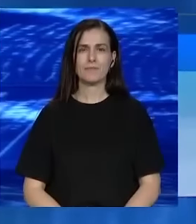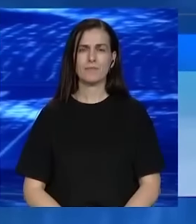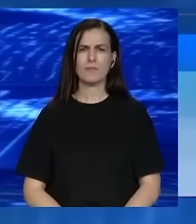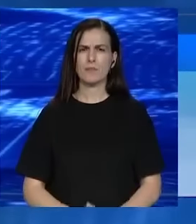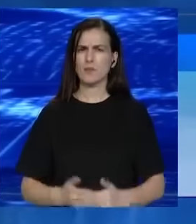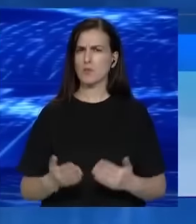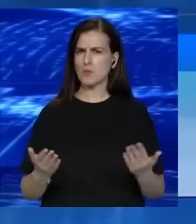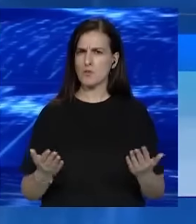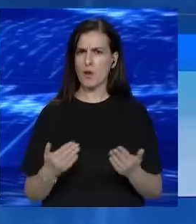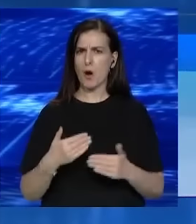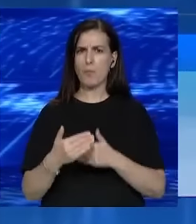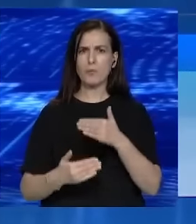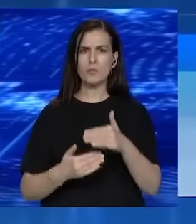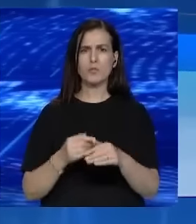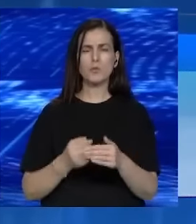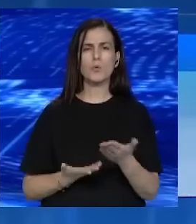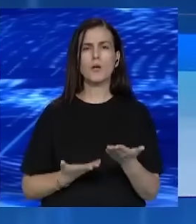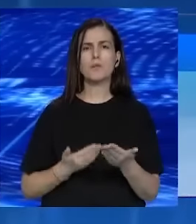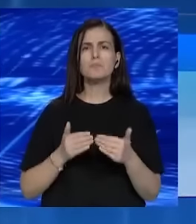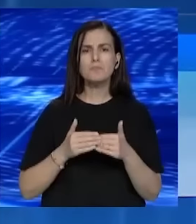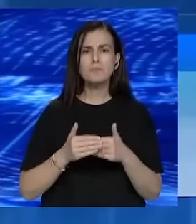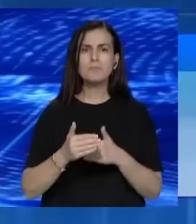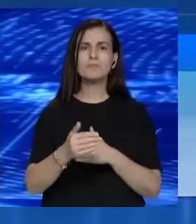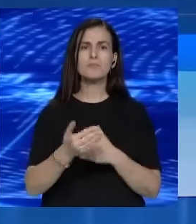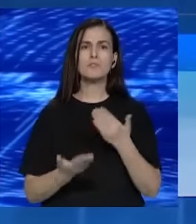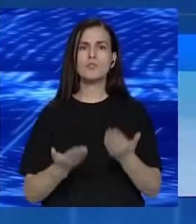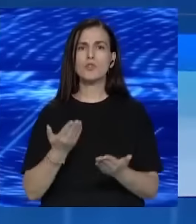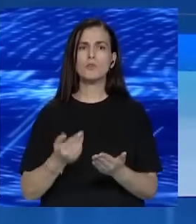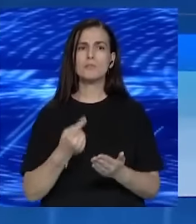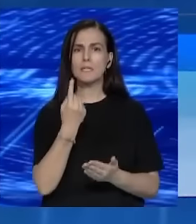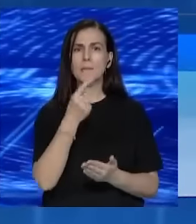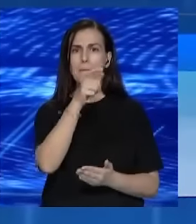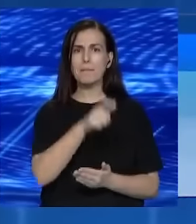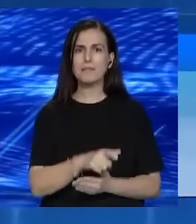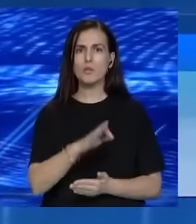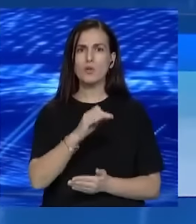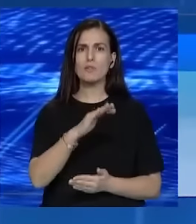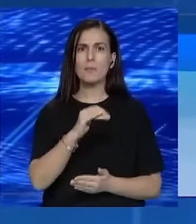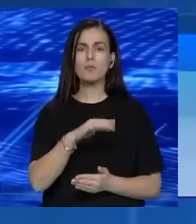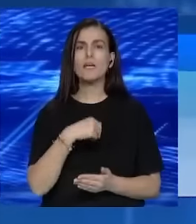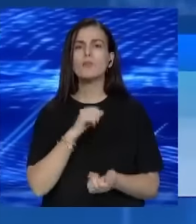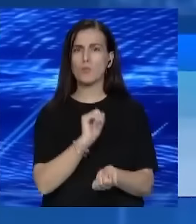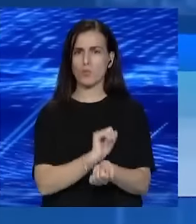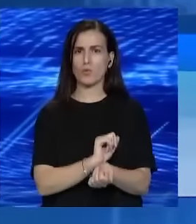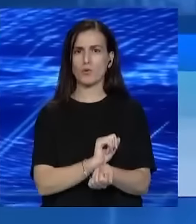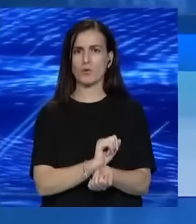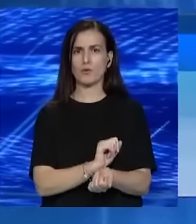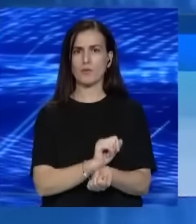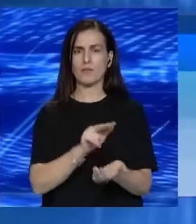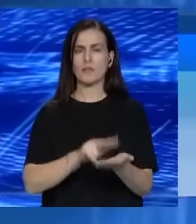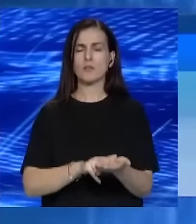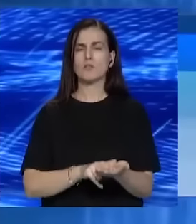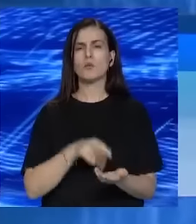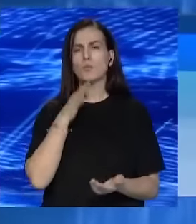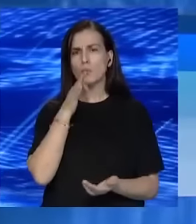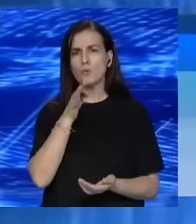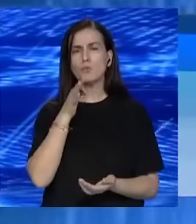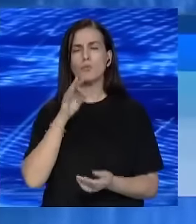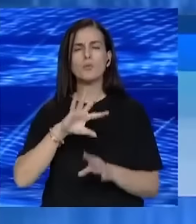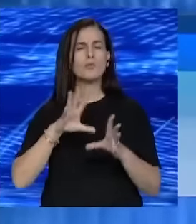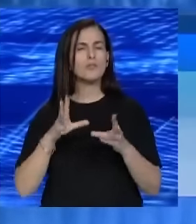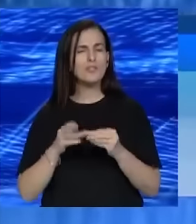Por cilat janë procedurat që ndiqen në të tilla raste dhe kur pritet që të ekzekutohet vendimi? Kjo është pyetja që është bërë më shpesh gjatë orëve